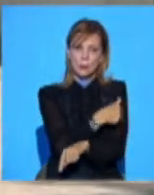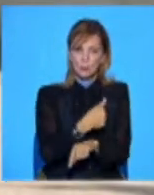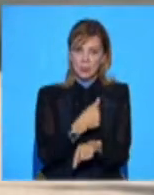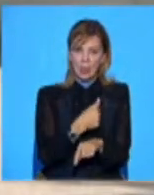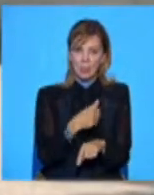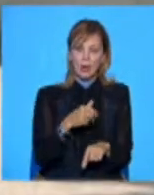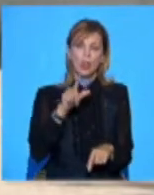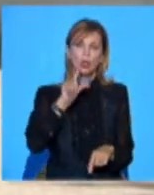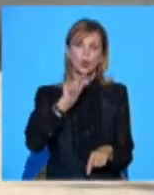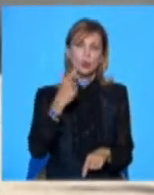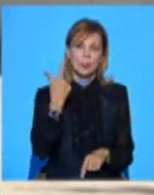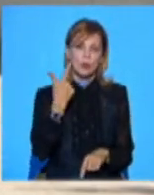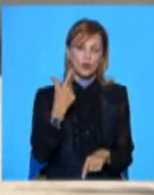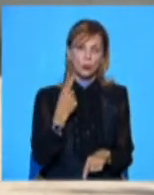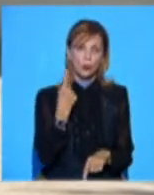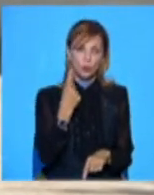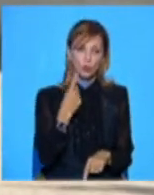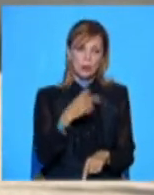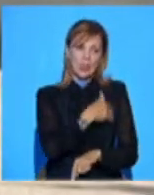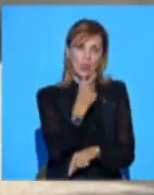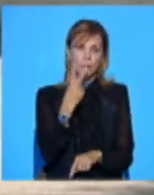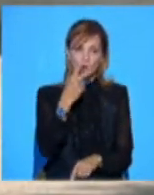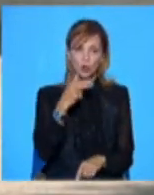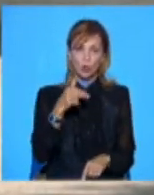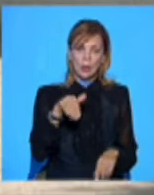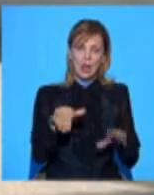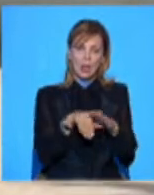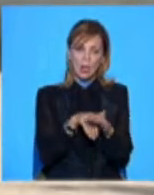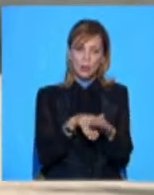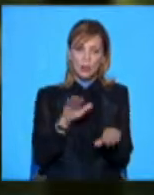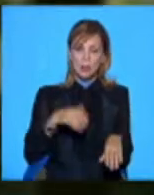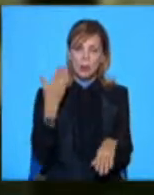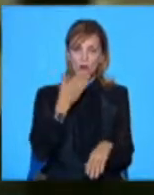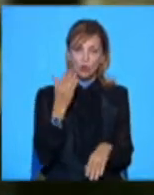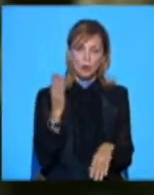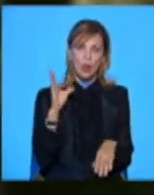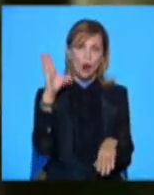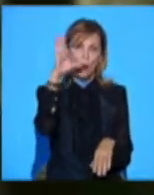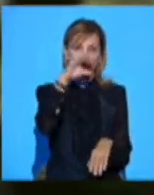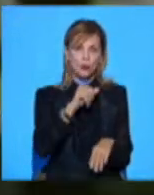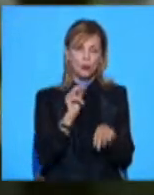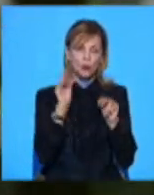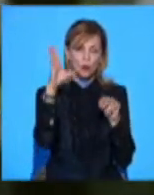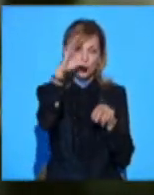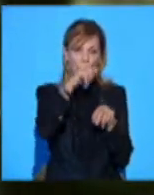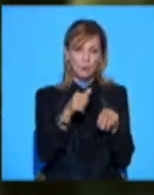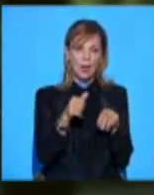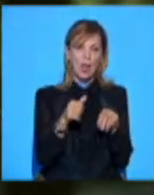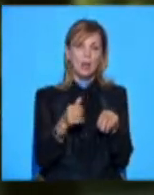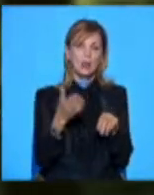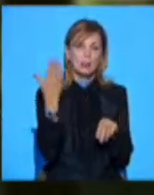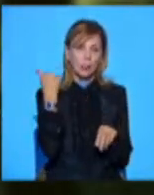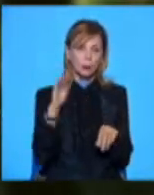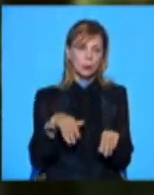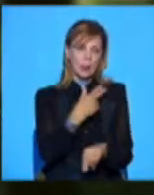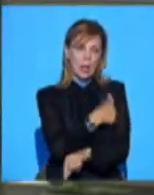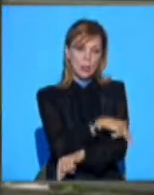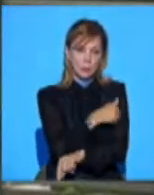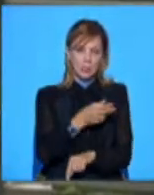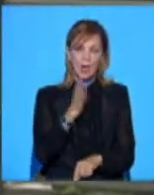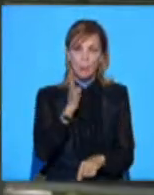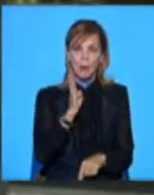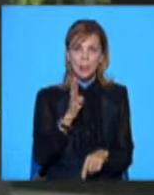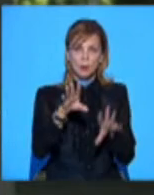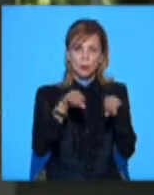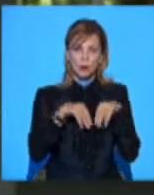alimentare. 21 dintre aceștia și doi angajați ai unității de învățământ au ajuns noaptea trecută la UPU Slatina. 14 dintre ei au primit